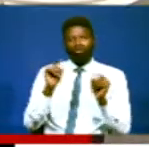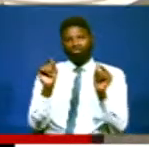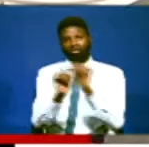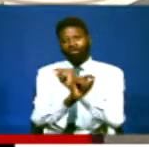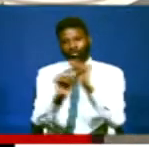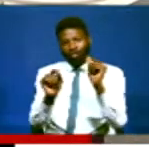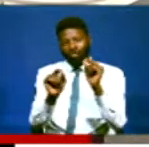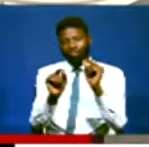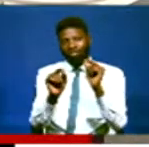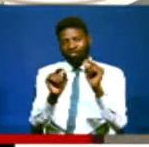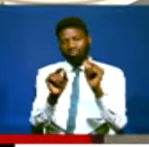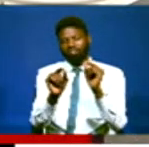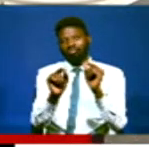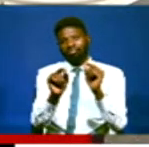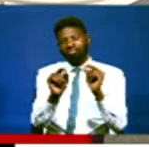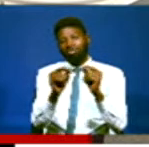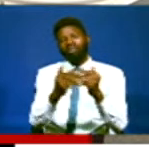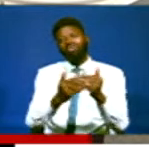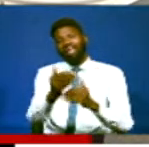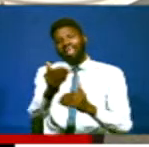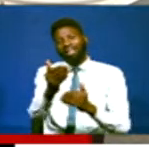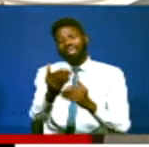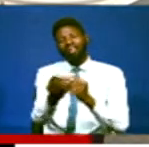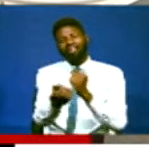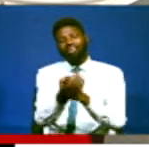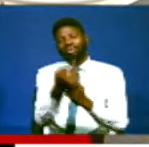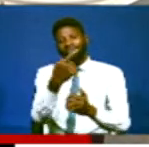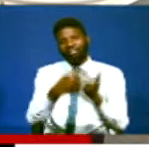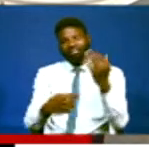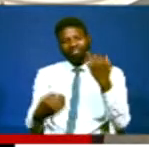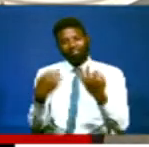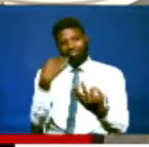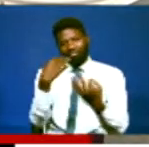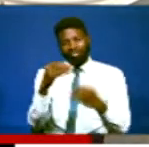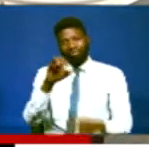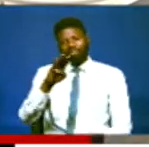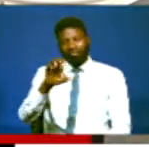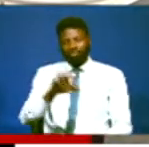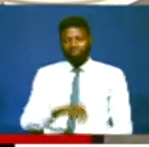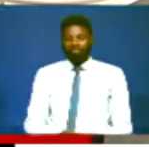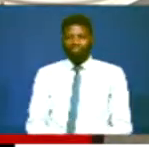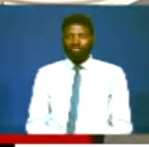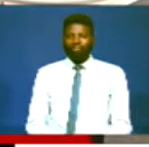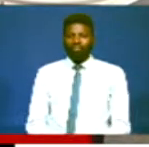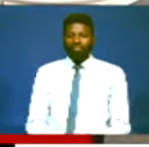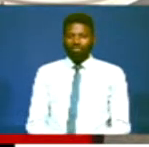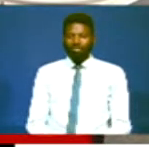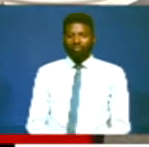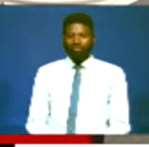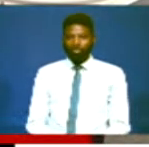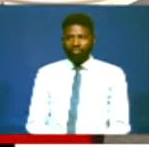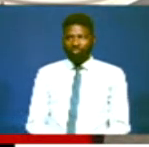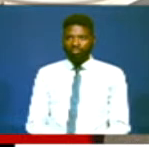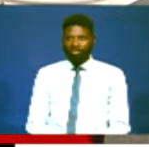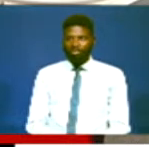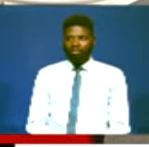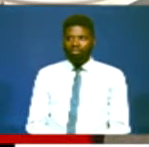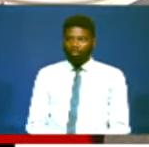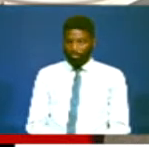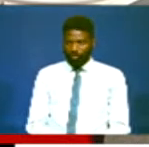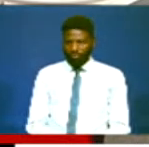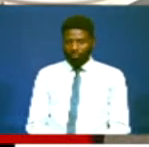30. Mwelekeo ni upi sasa kuhusiana na mtaala huu mpya wa CBC? Dakika 30. Nashukuru, mchango